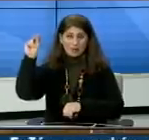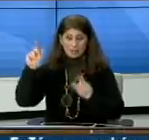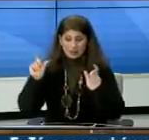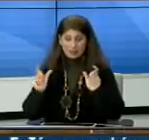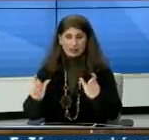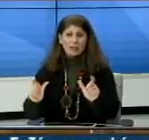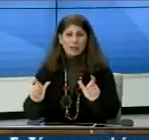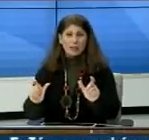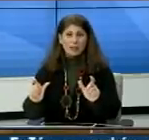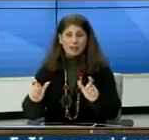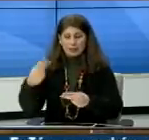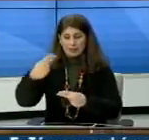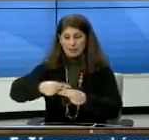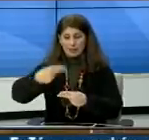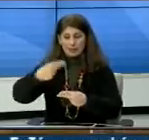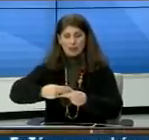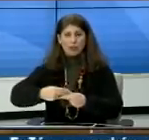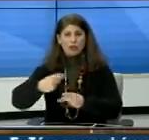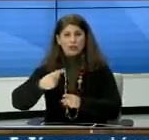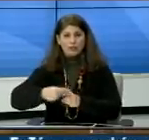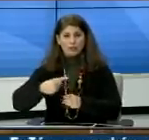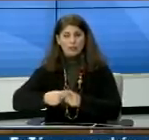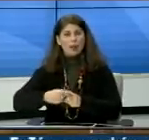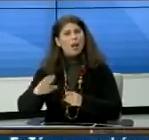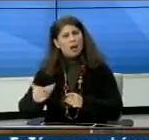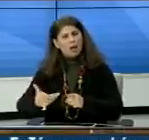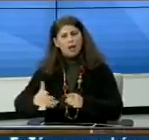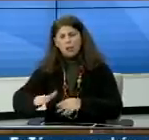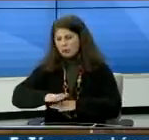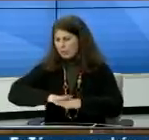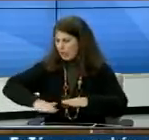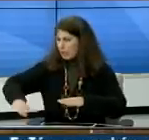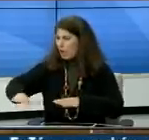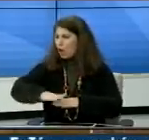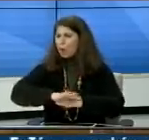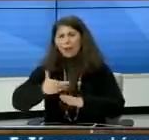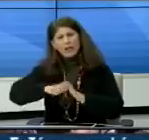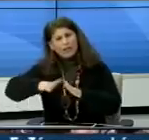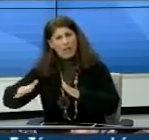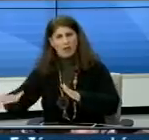φυλάμε τα σύνορα της πατρίδας μας. Είτε είναι χερσαία, είτε είναι θαλάσσια.